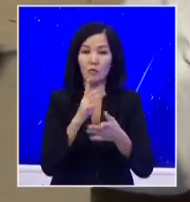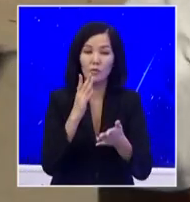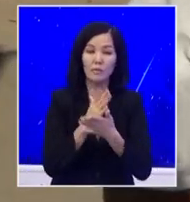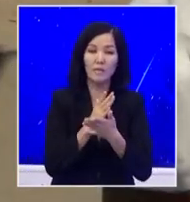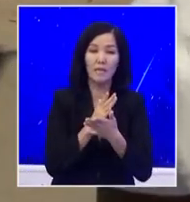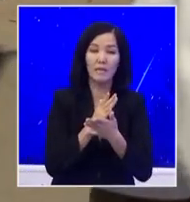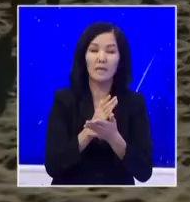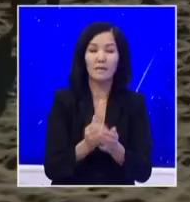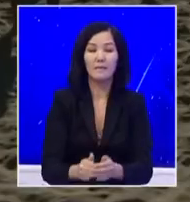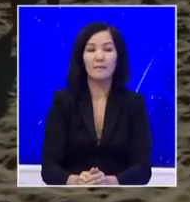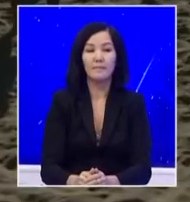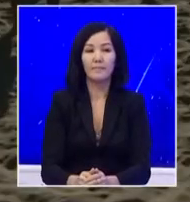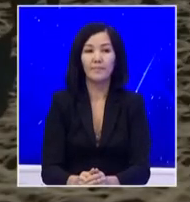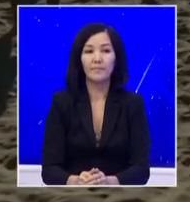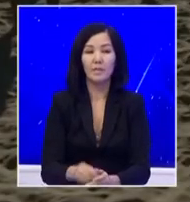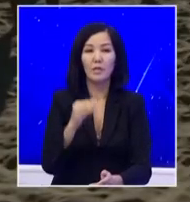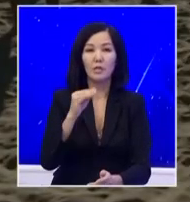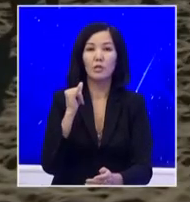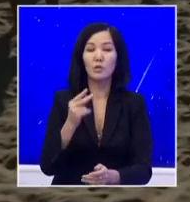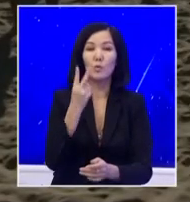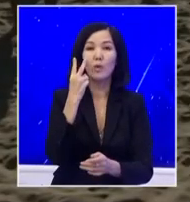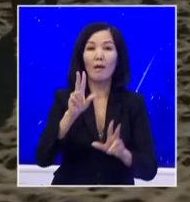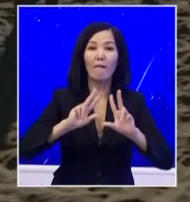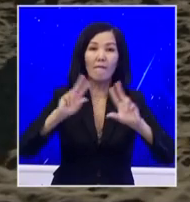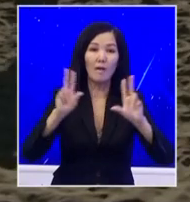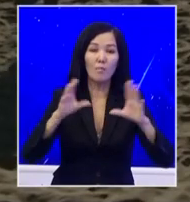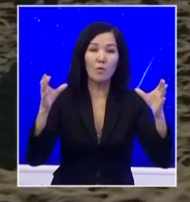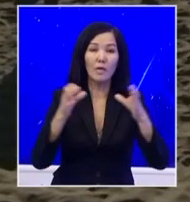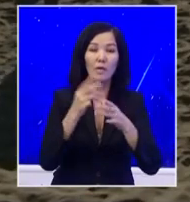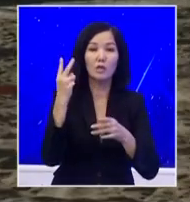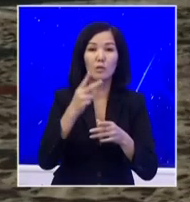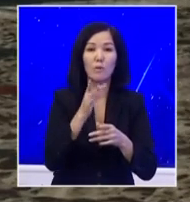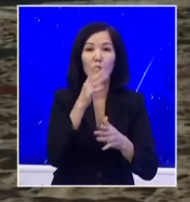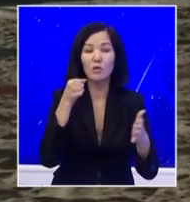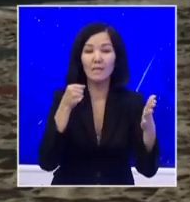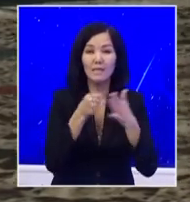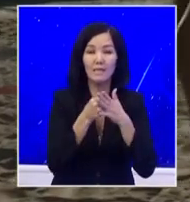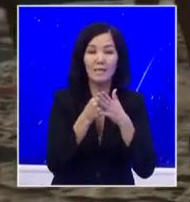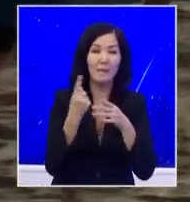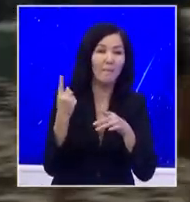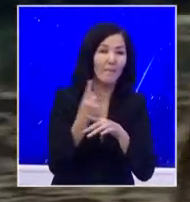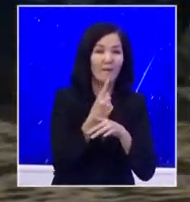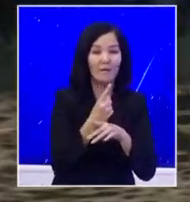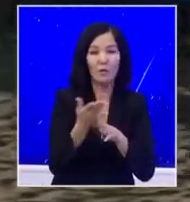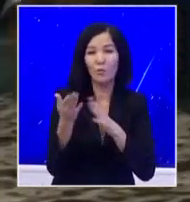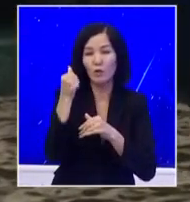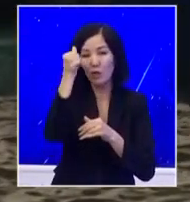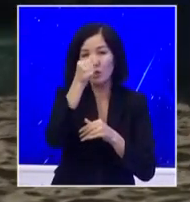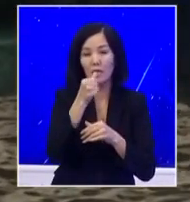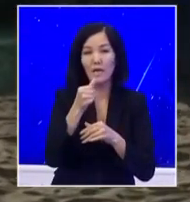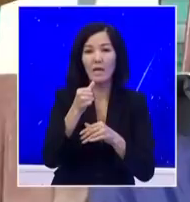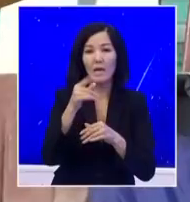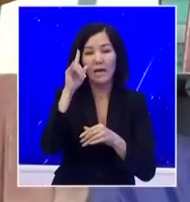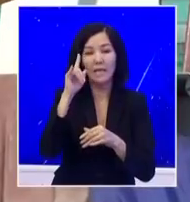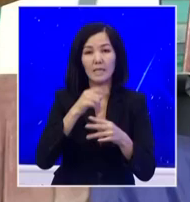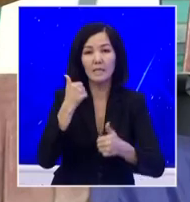Немесе керісінше. Жетісу 2 волейбол клубының қыздары 23-ке дейінгі жастар арасында алғаш рет өткен жылы ел чемпионатында